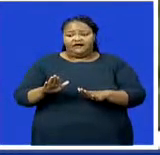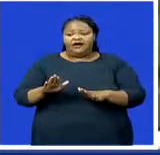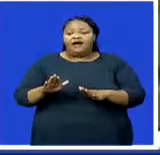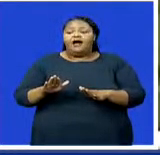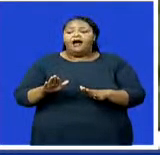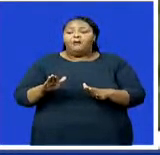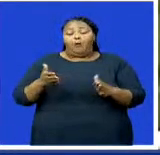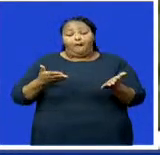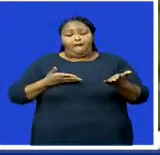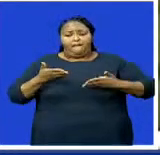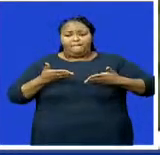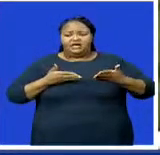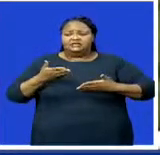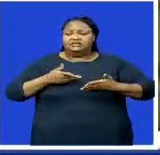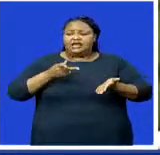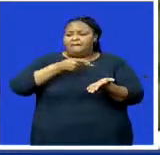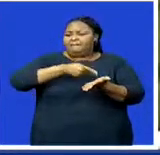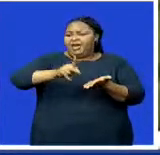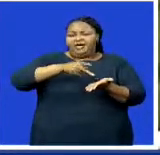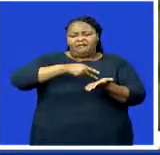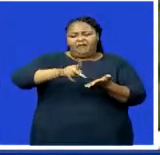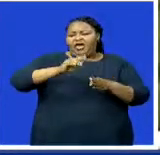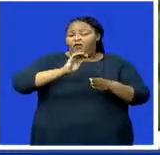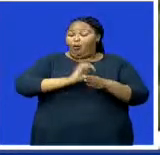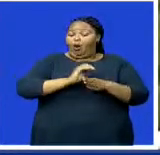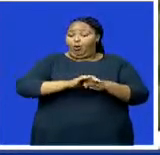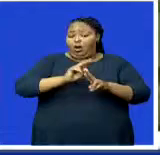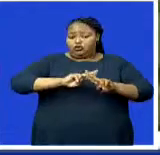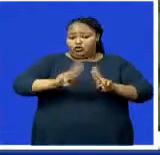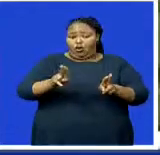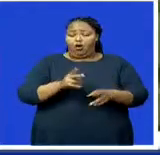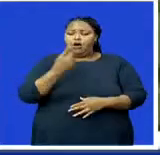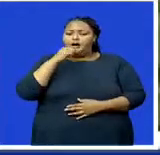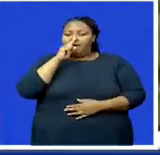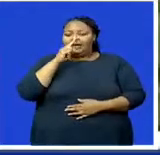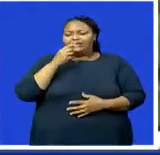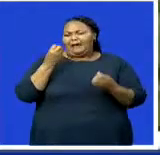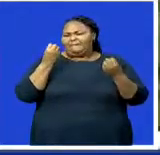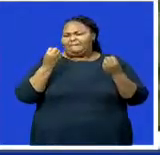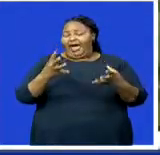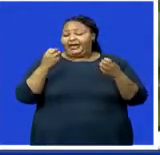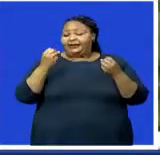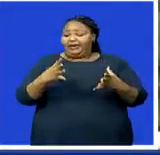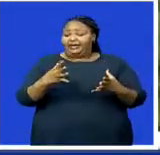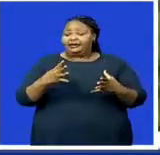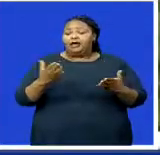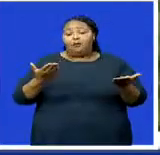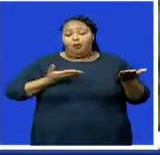ngendlela le fanele babuyise ngayo but linendi labo